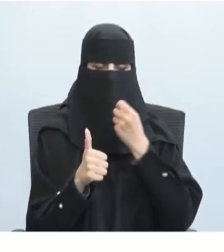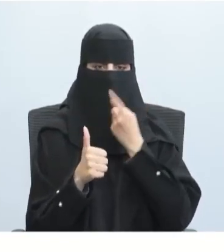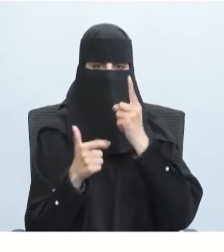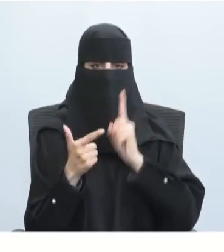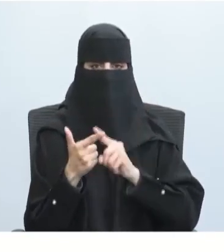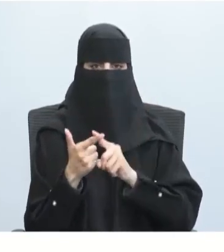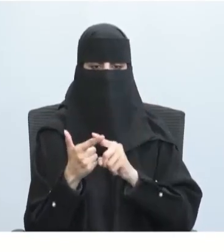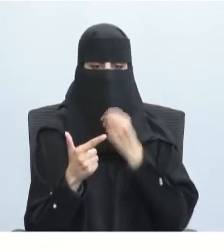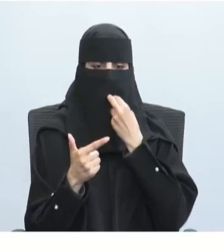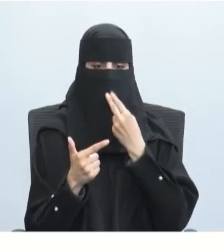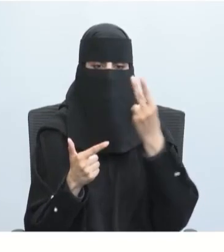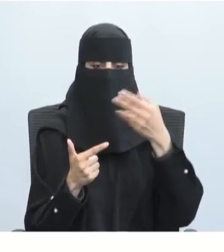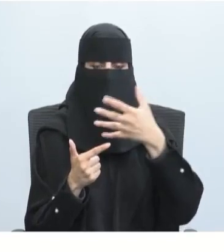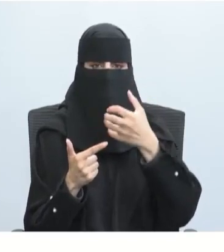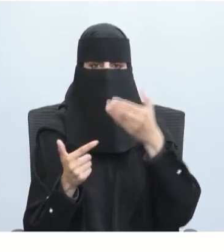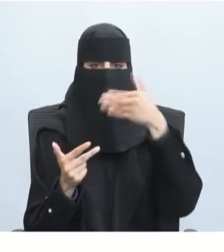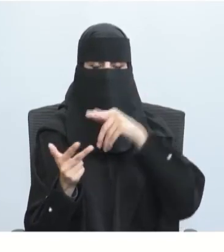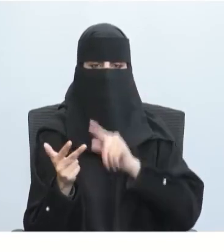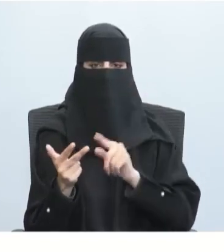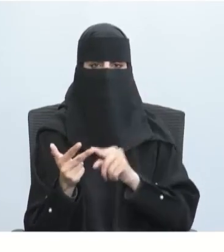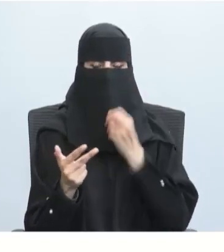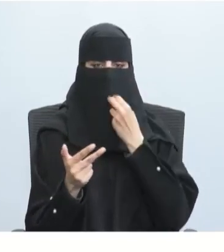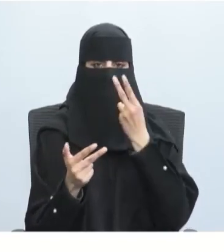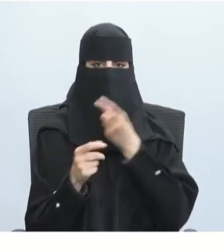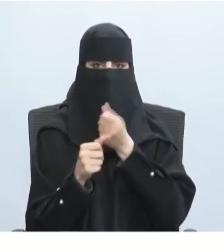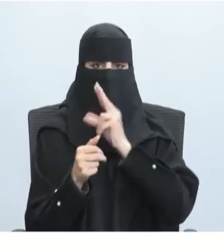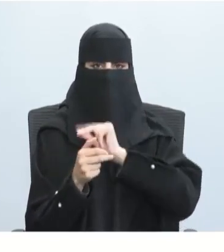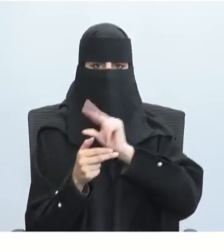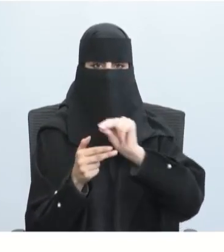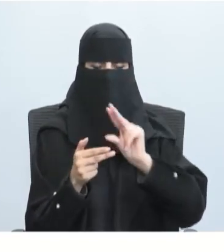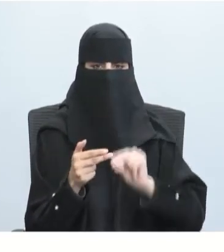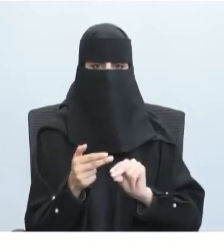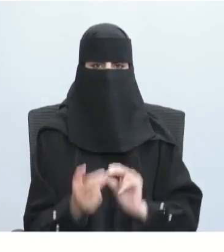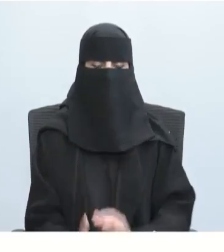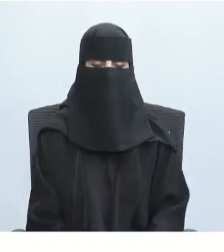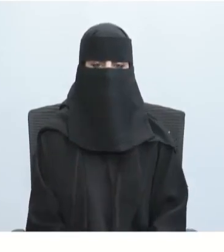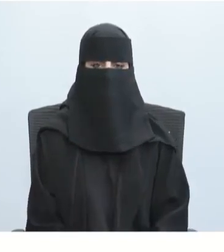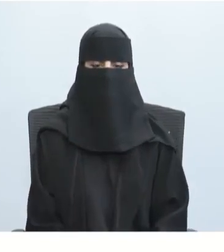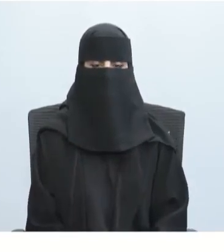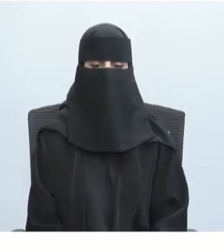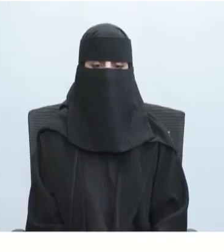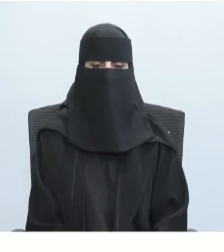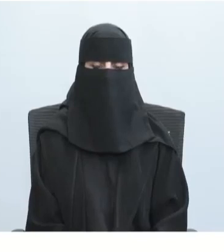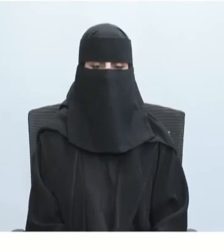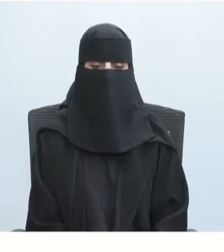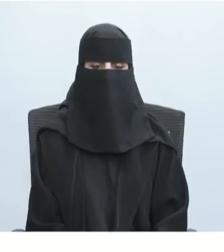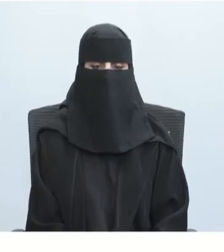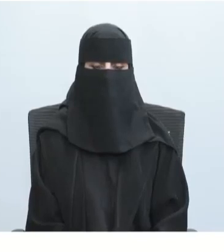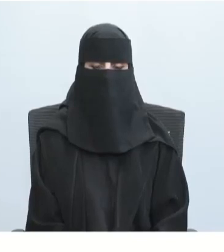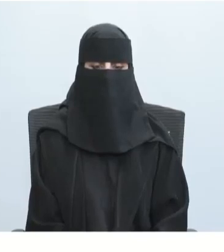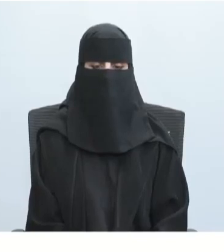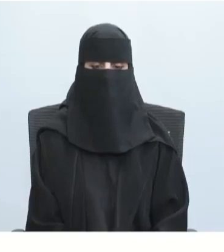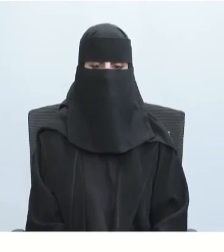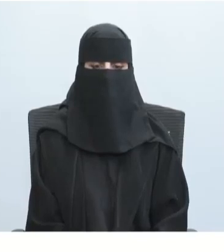السنه الثالثه ولكن هل المبالغ متساويه في السنه الاولى